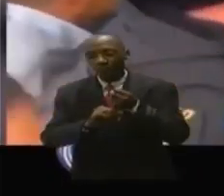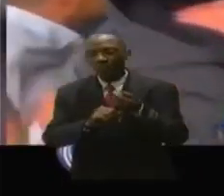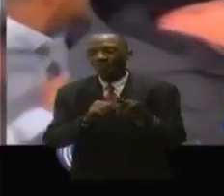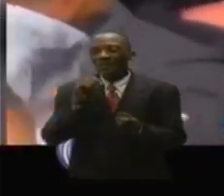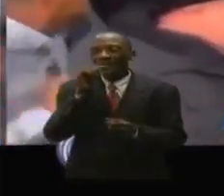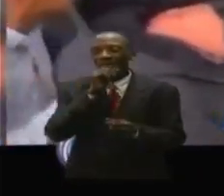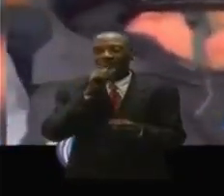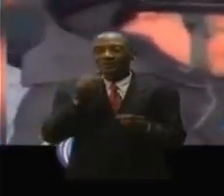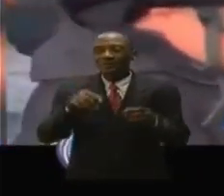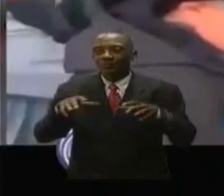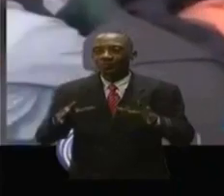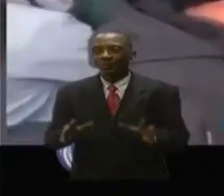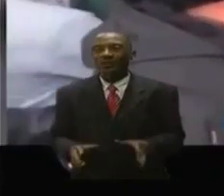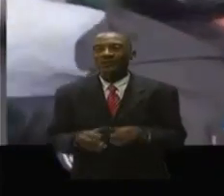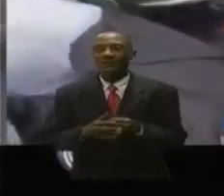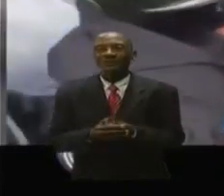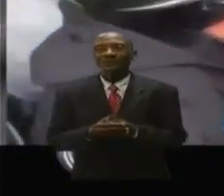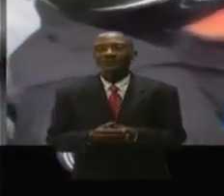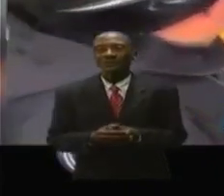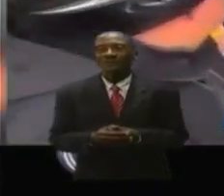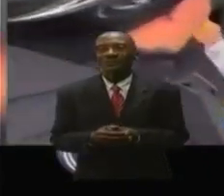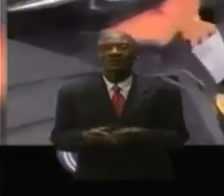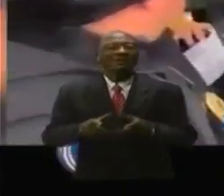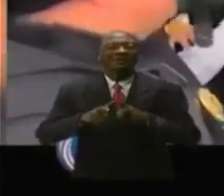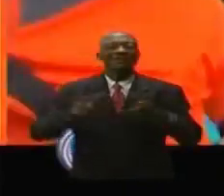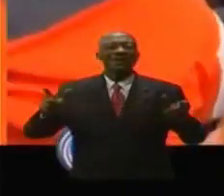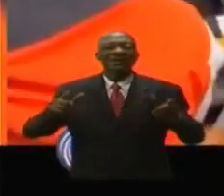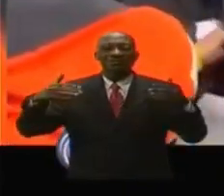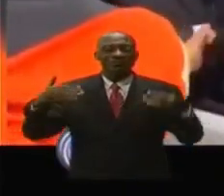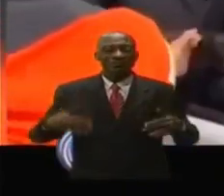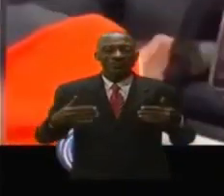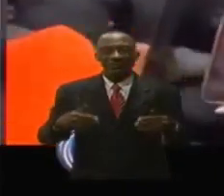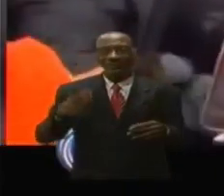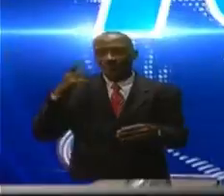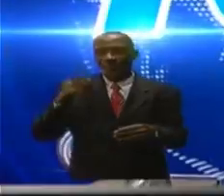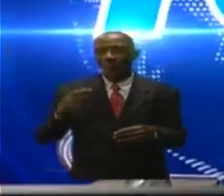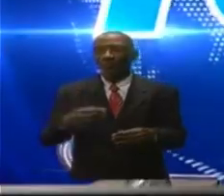de personnes pour l'évangile de Dieu et surtout la gloire du Seigneur Jésus-Christ.